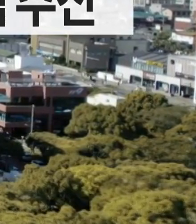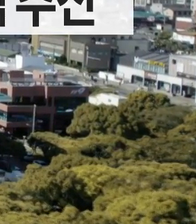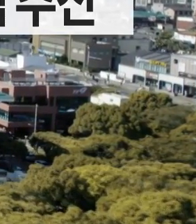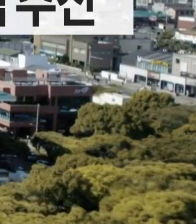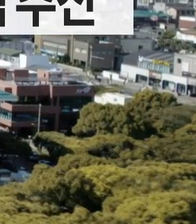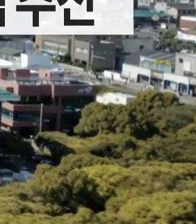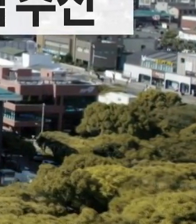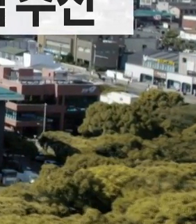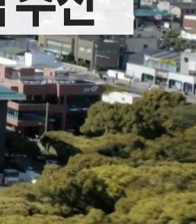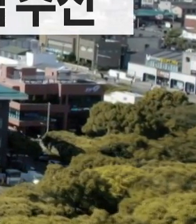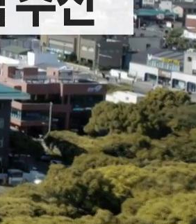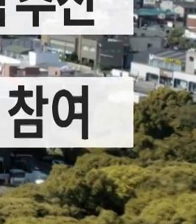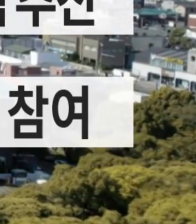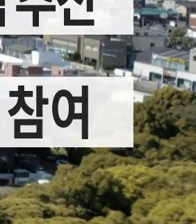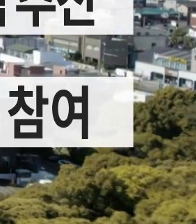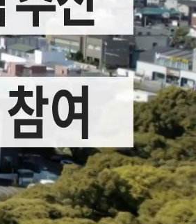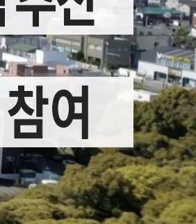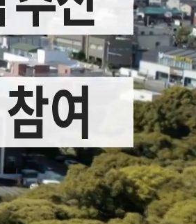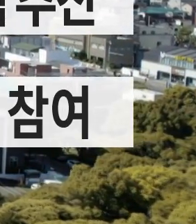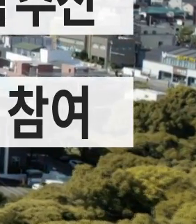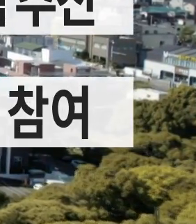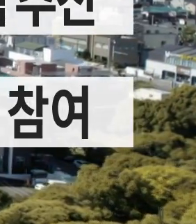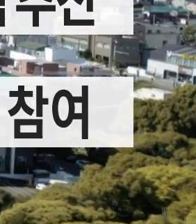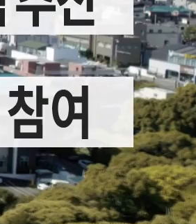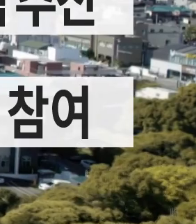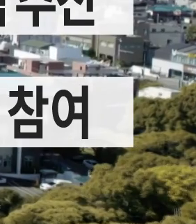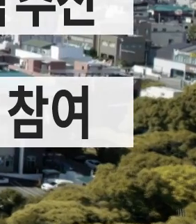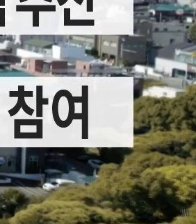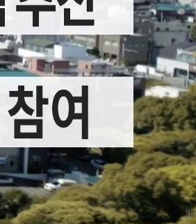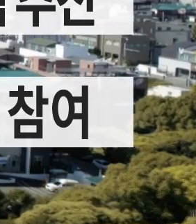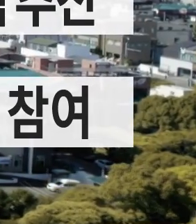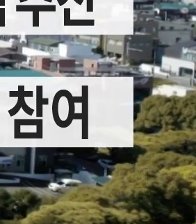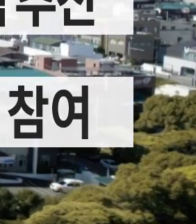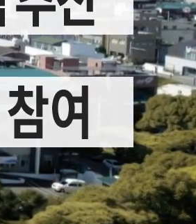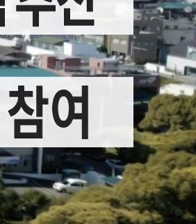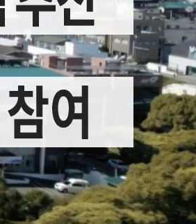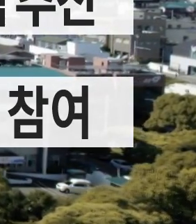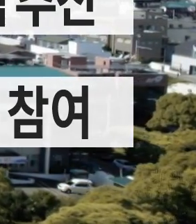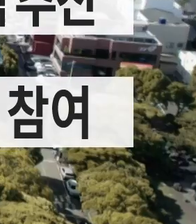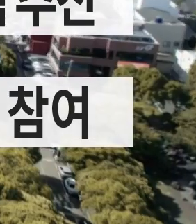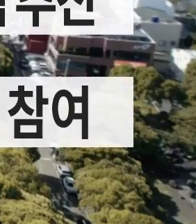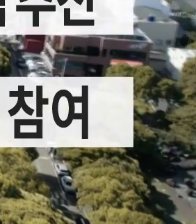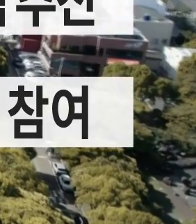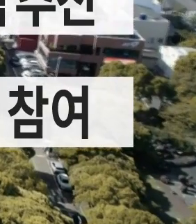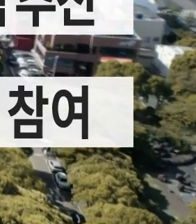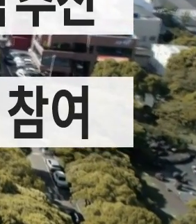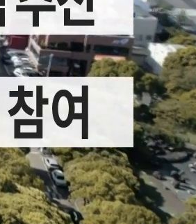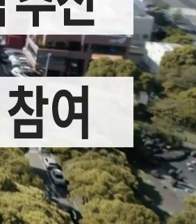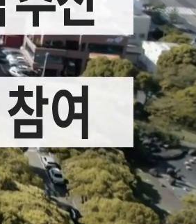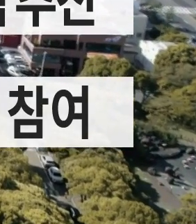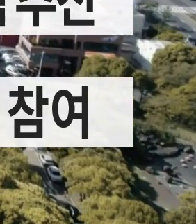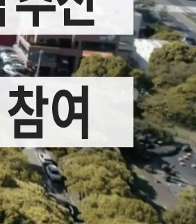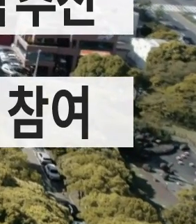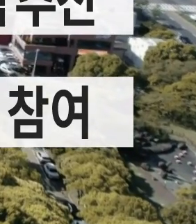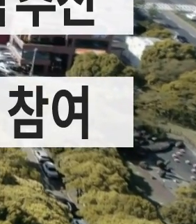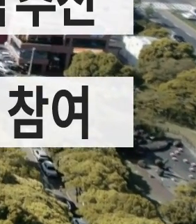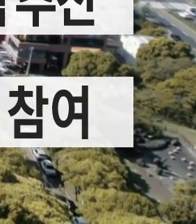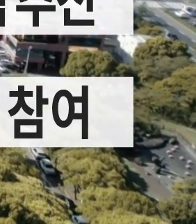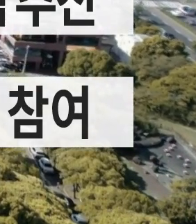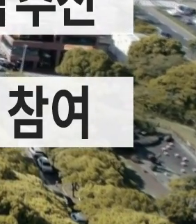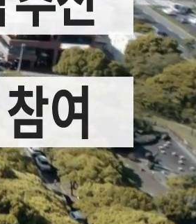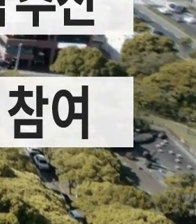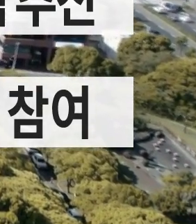인구 정책을 마련했습니다. 제주도는 9월 25일 오후 1시부터 5시까지 제주